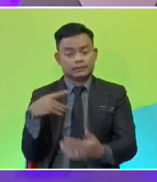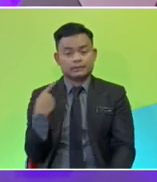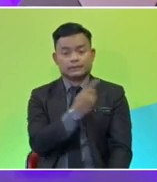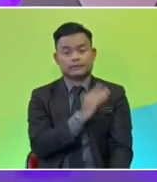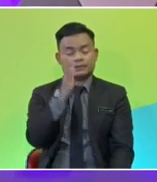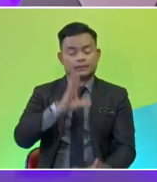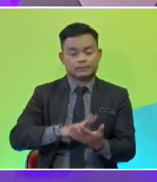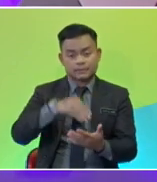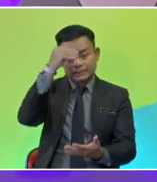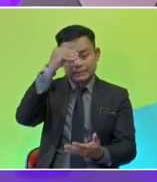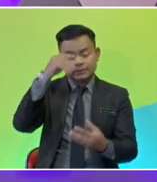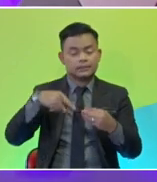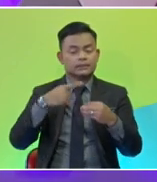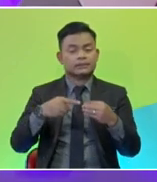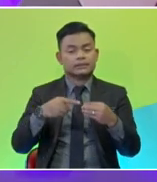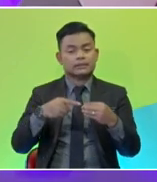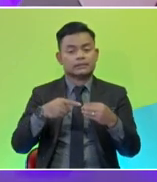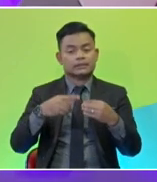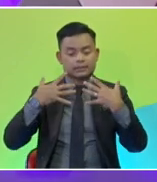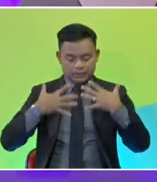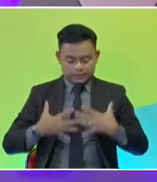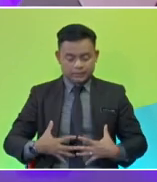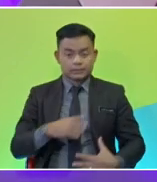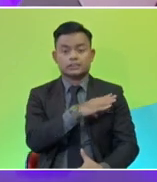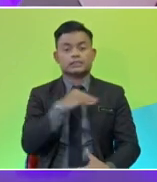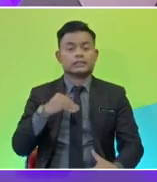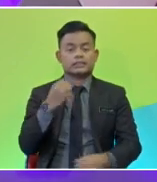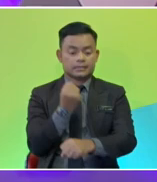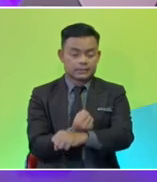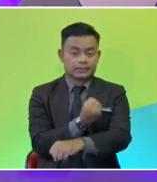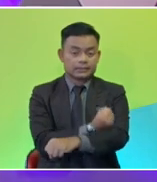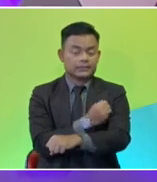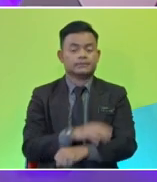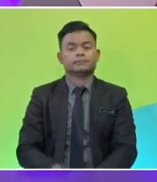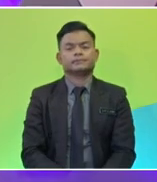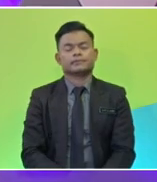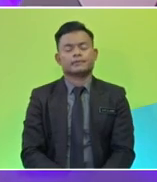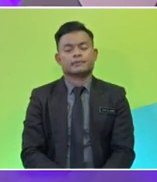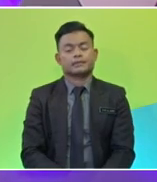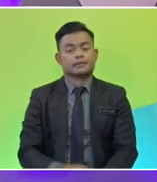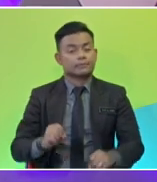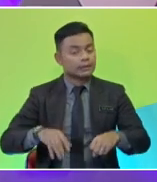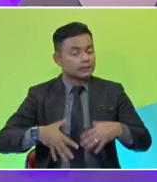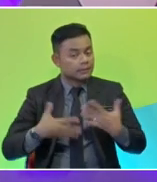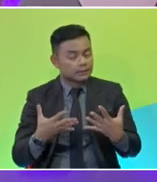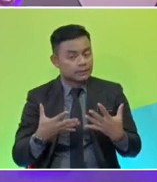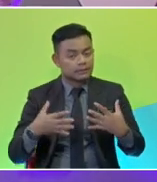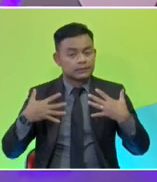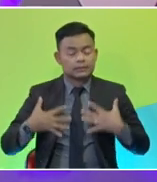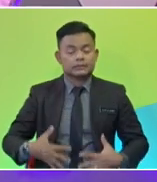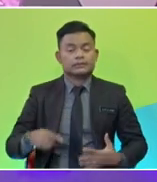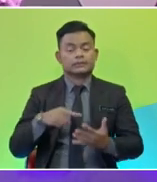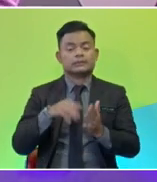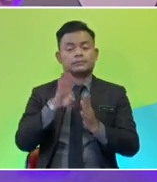rangka dan sendi di mana kita akan belajar tentang apa bagaimana orang ke ini berfungsi untuk